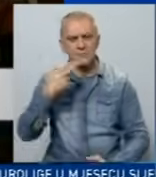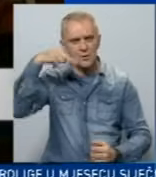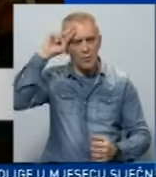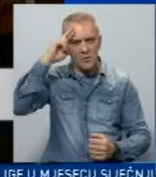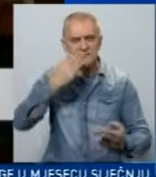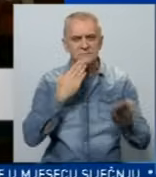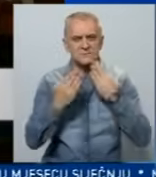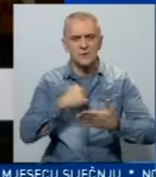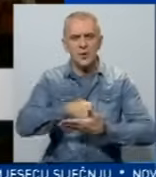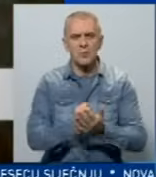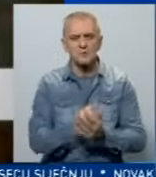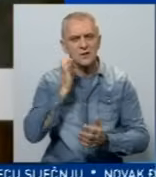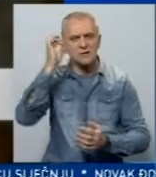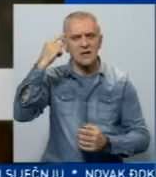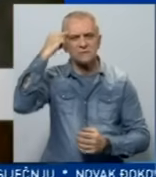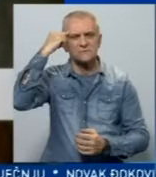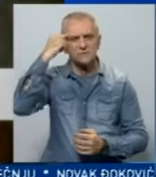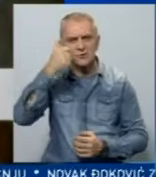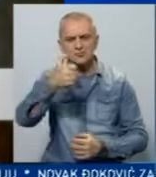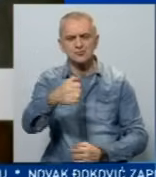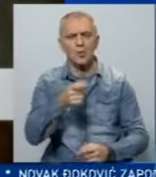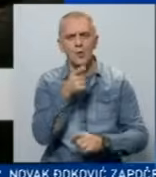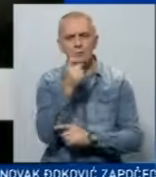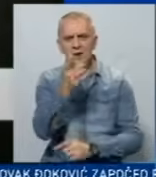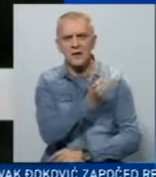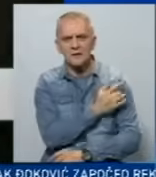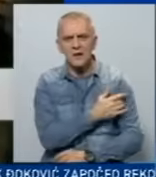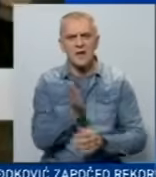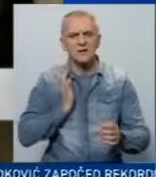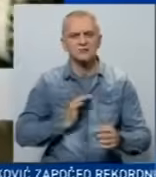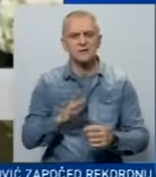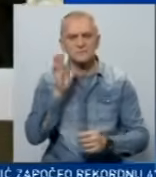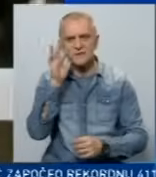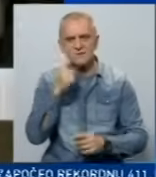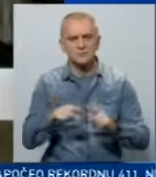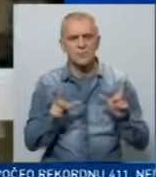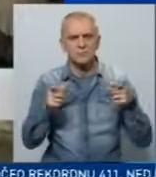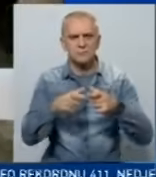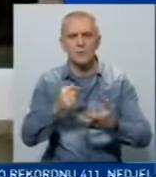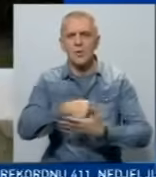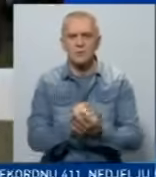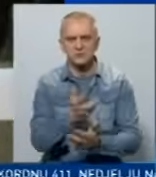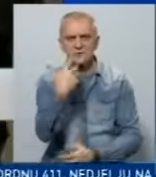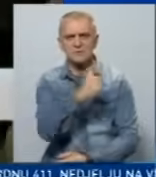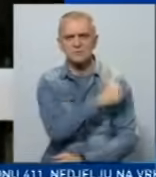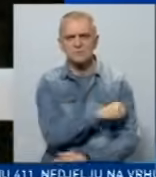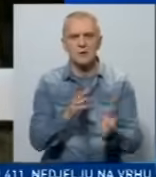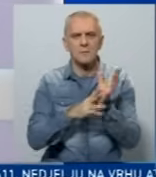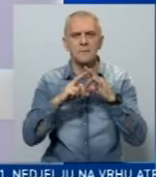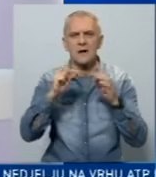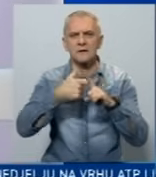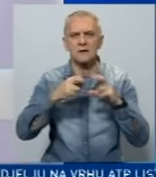Komemorativnom sjednicom obilježen dan sjećanja na sve ubijene i ranjene građane Sarajeva tokom opsade. Obilježena i 30. godišnjica